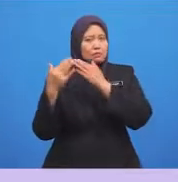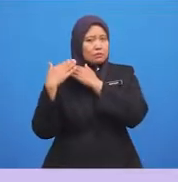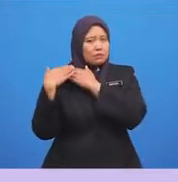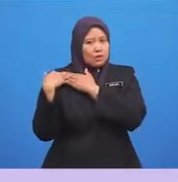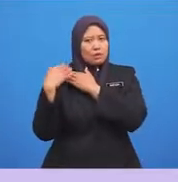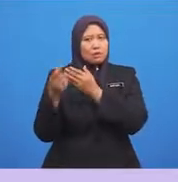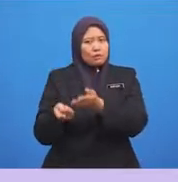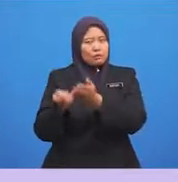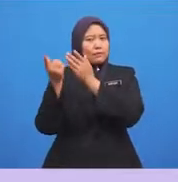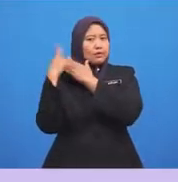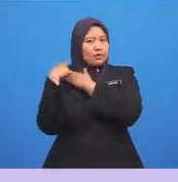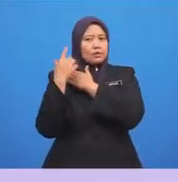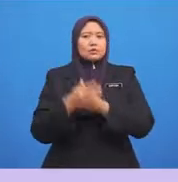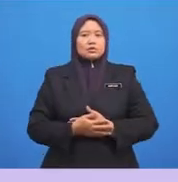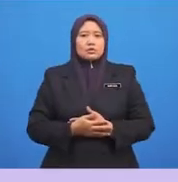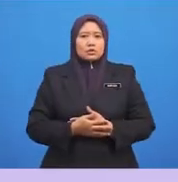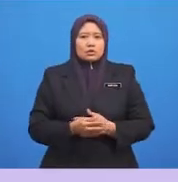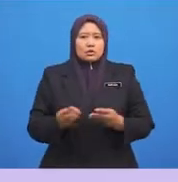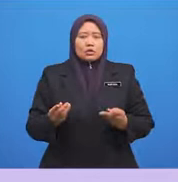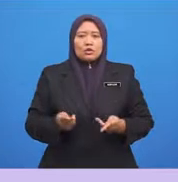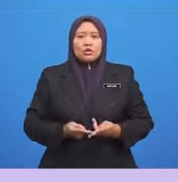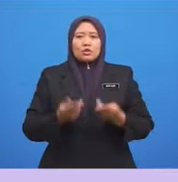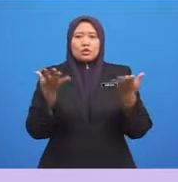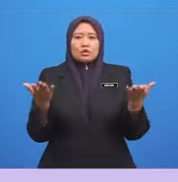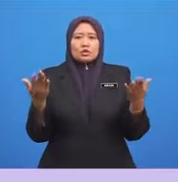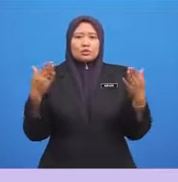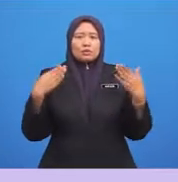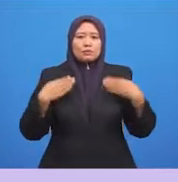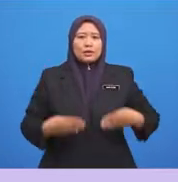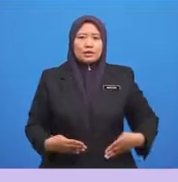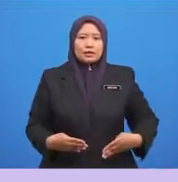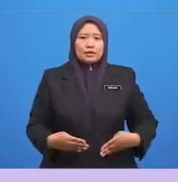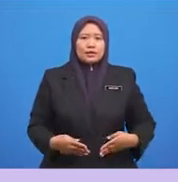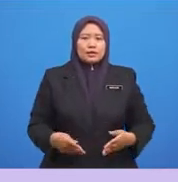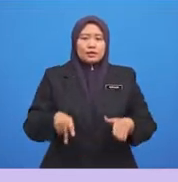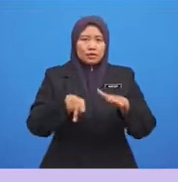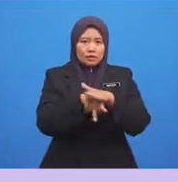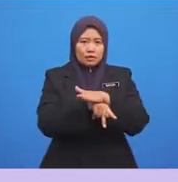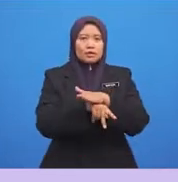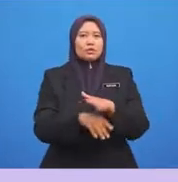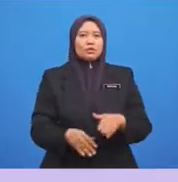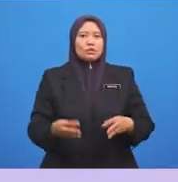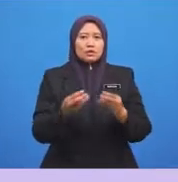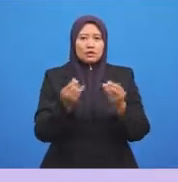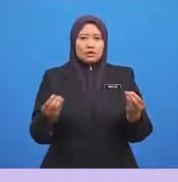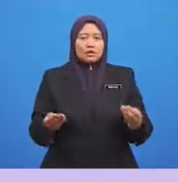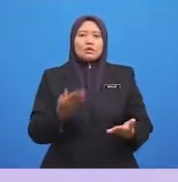Hancur badan dikandung tanah, budi yang baik dikenang juga.